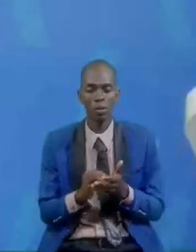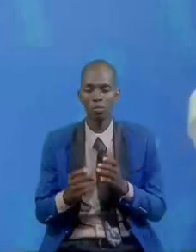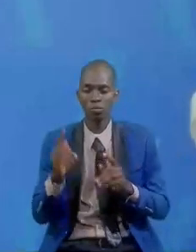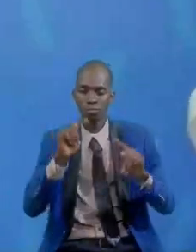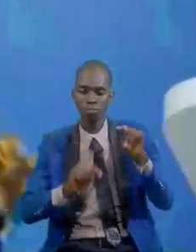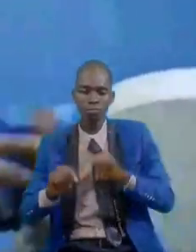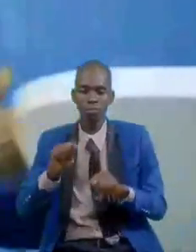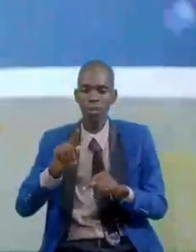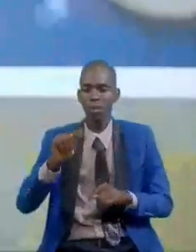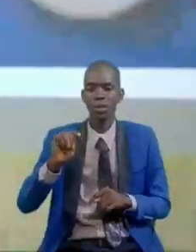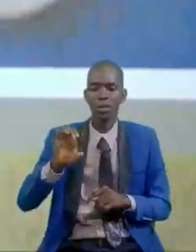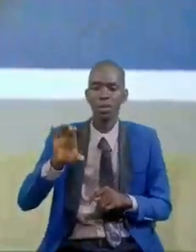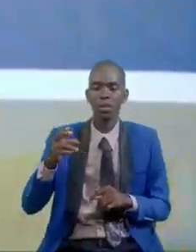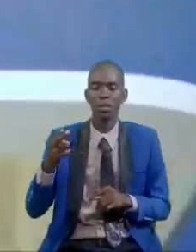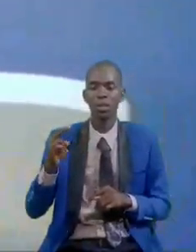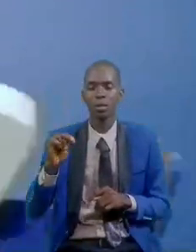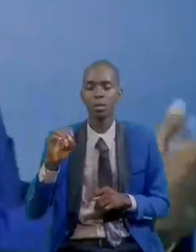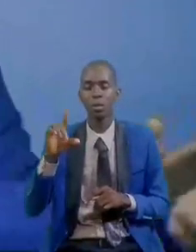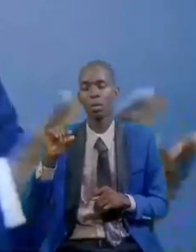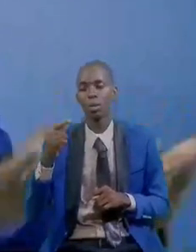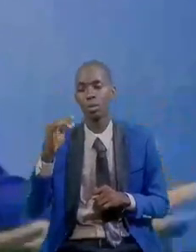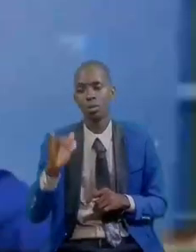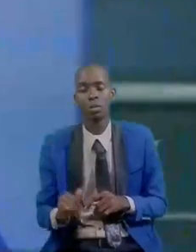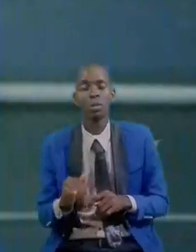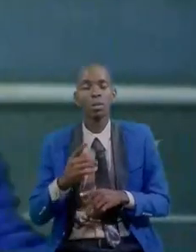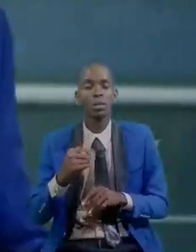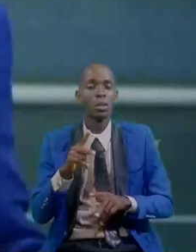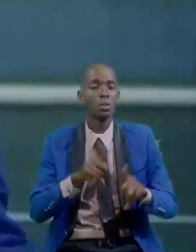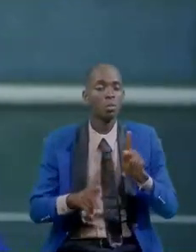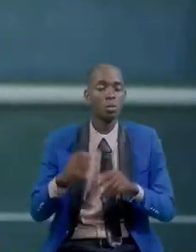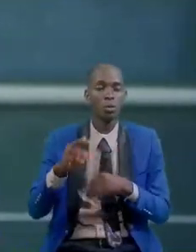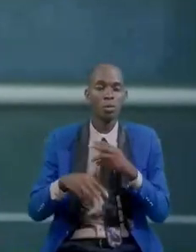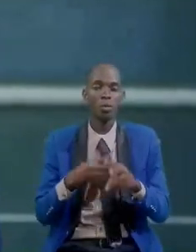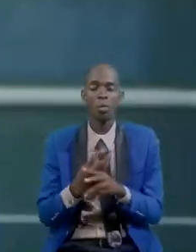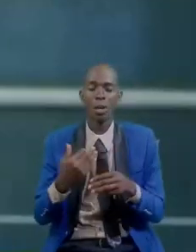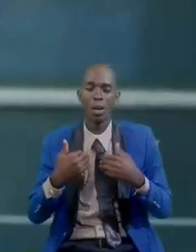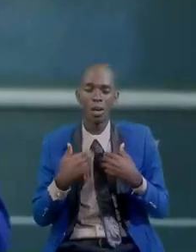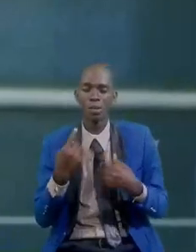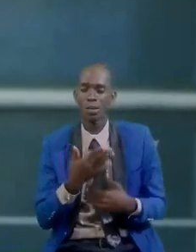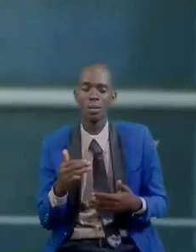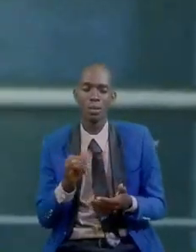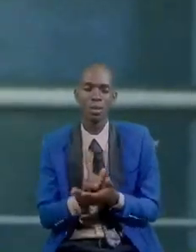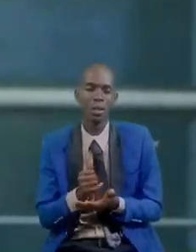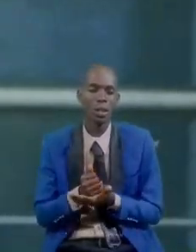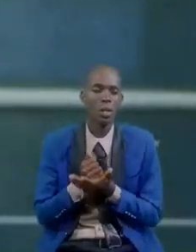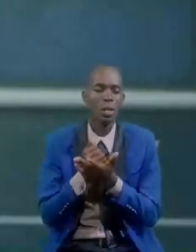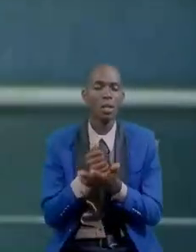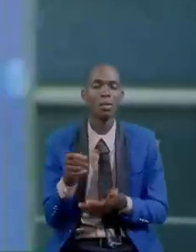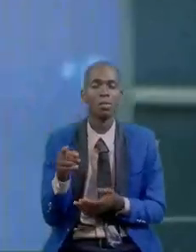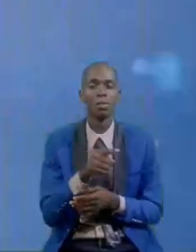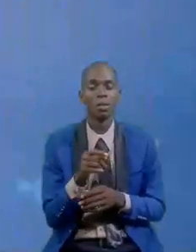monde, ils ont tout leur gagé. Les achats du monde ont les choses qui les